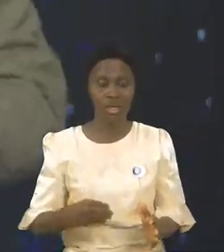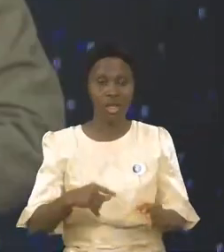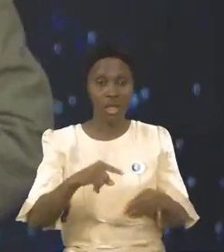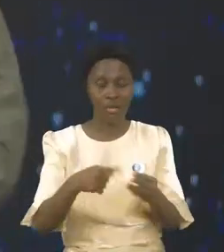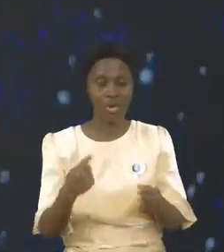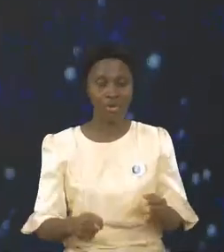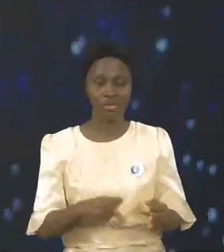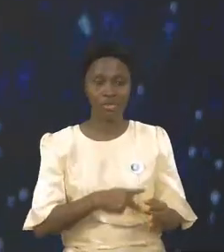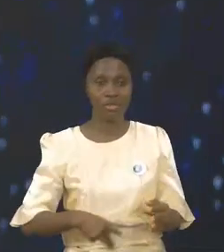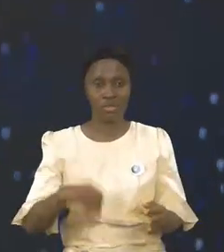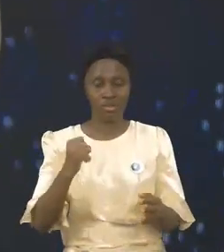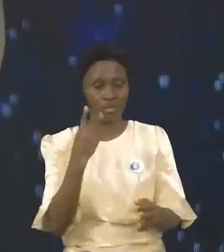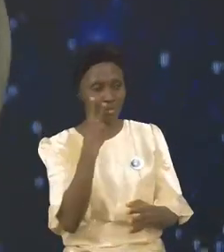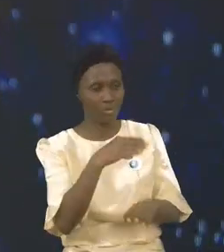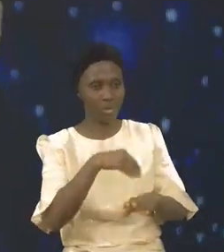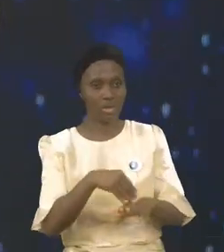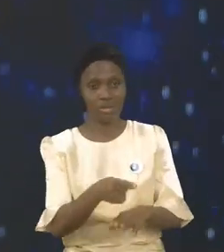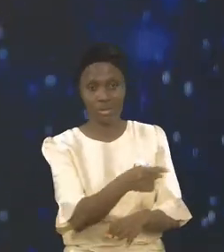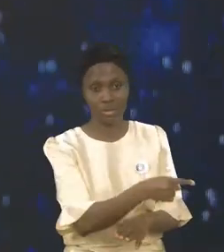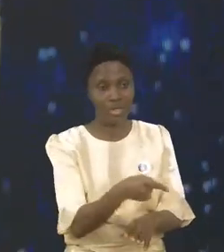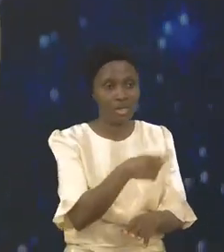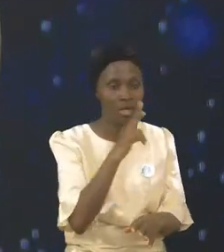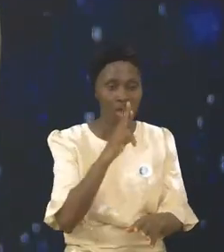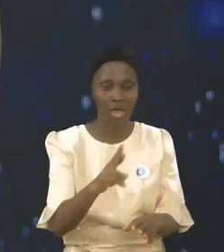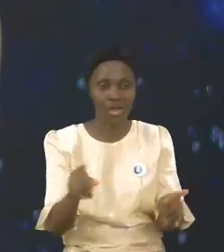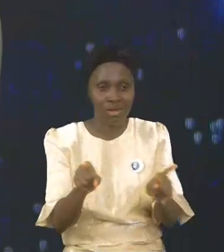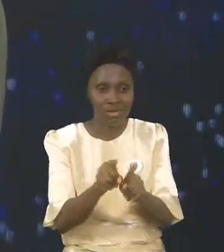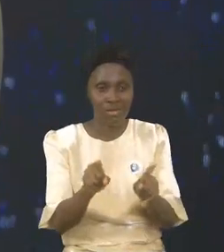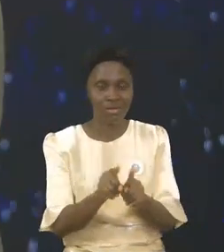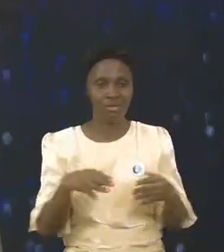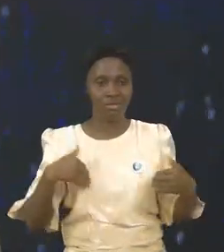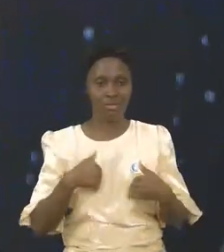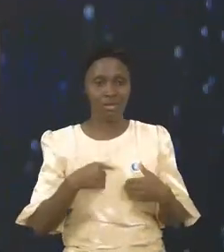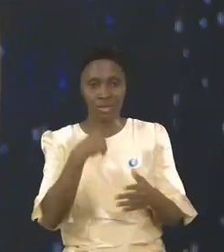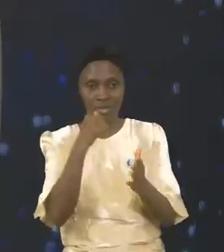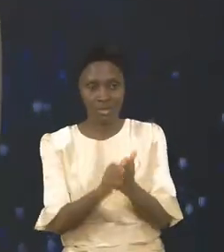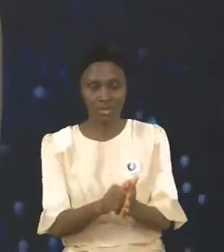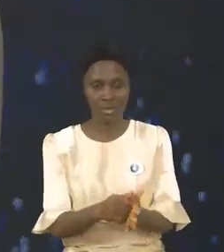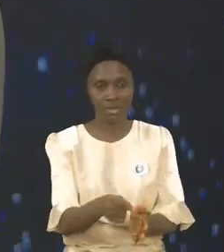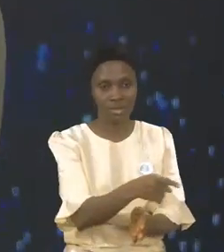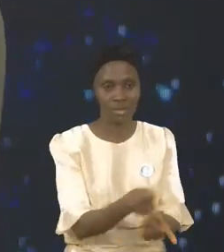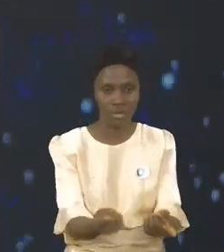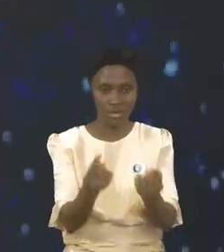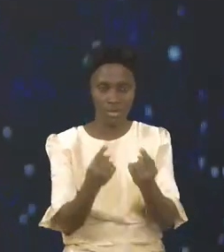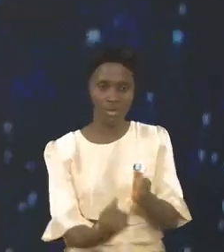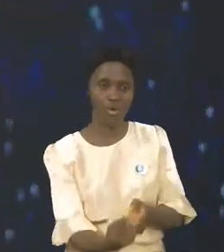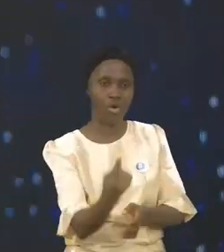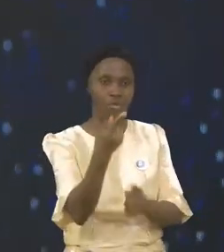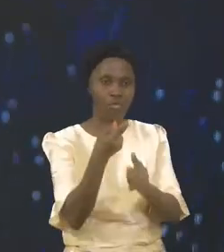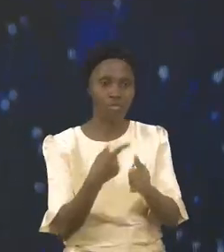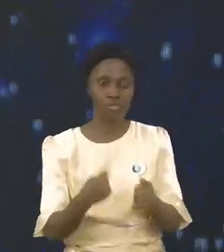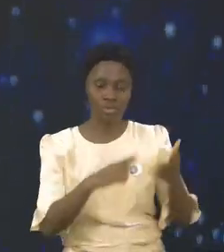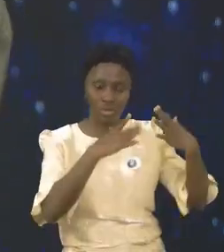des dirigeants, les rois, les empereurs, et il les a regardés, et ils étaient comme des